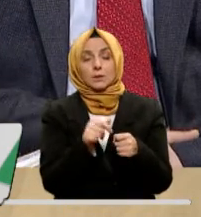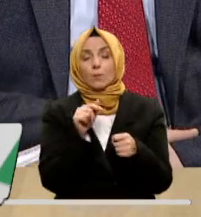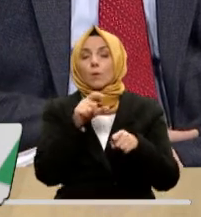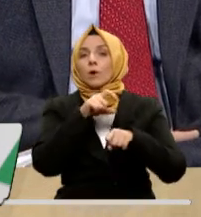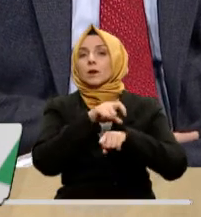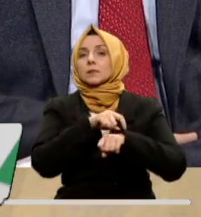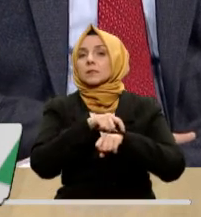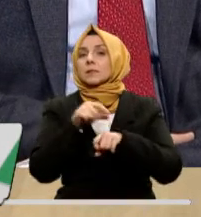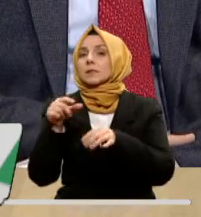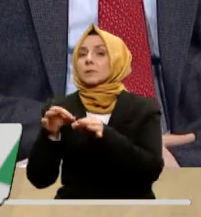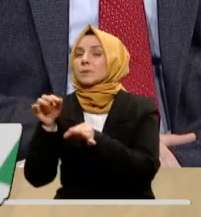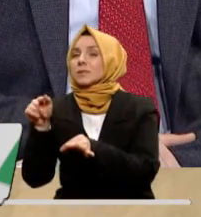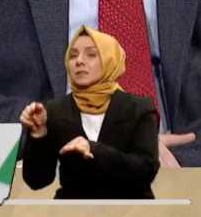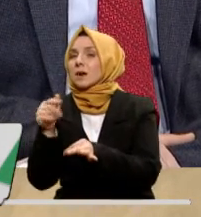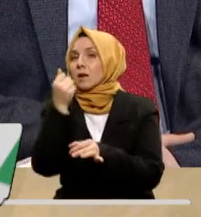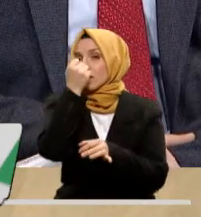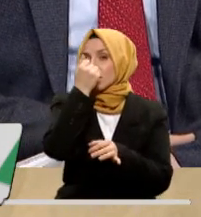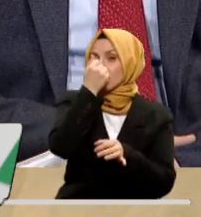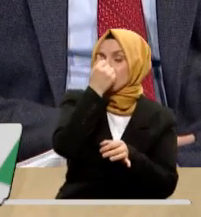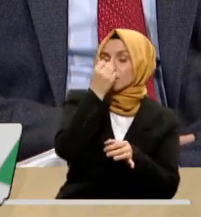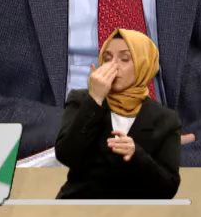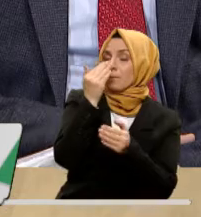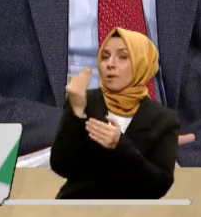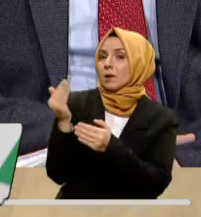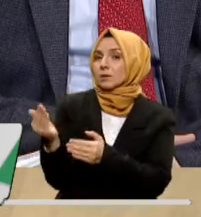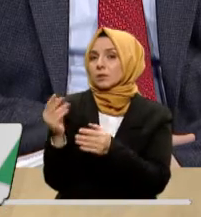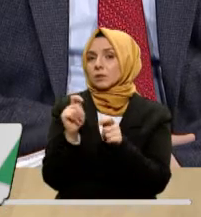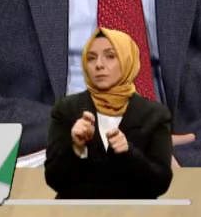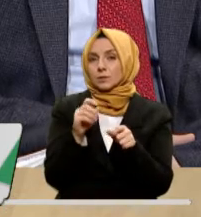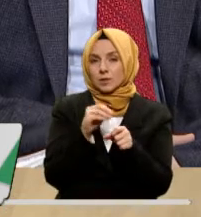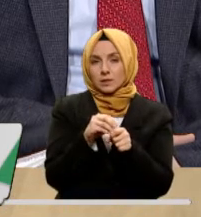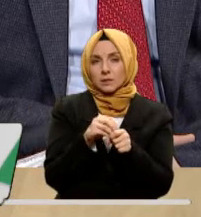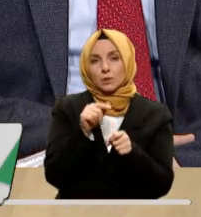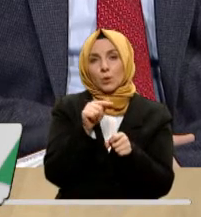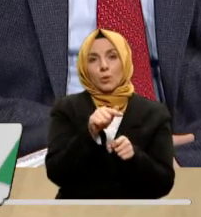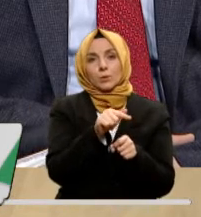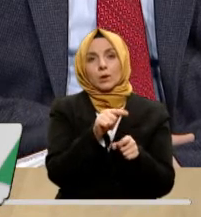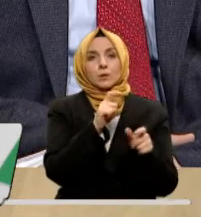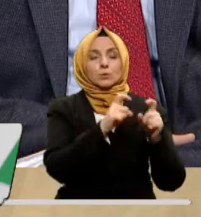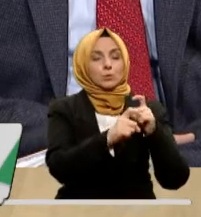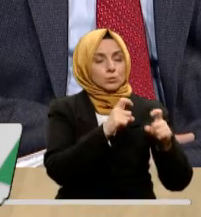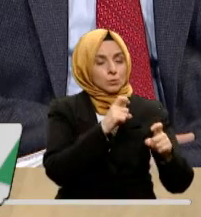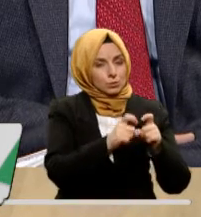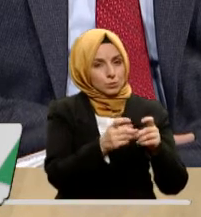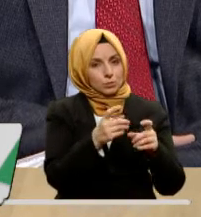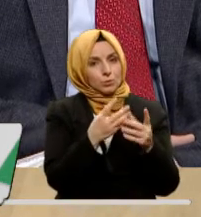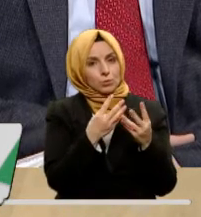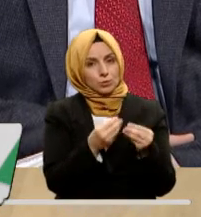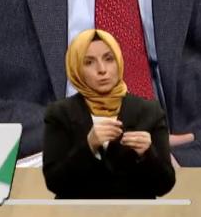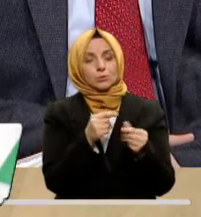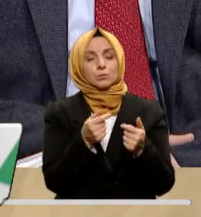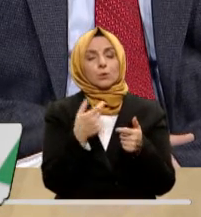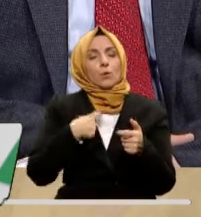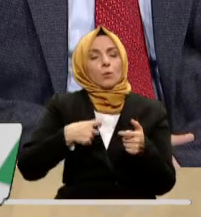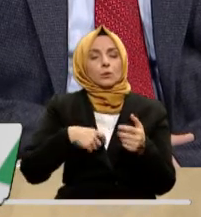Bu kanı ileteceğim size göre onlar açısından önemli bazı sorgulamalarda bulunur hepimiz bunlar tamamen mahremiyeti koruyacak